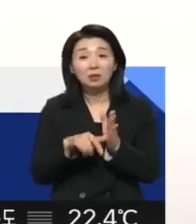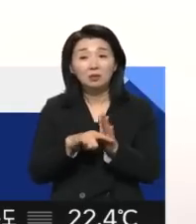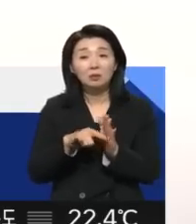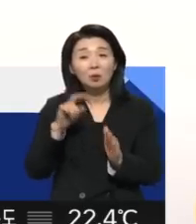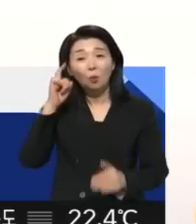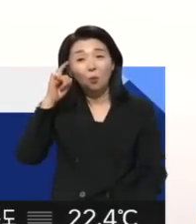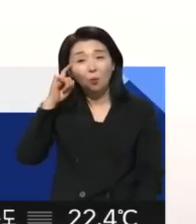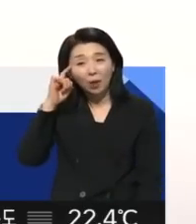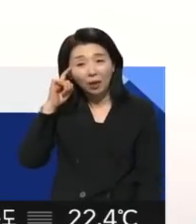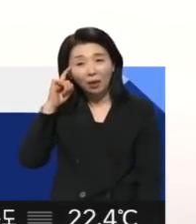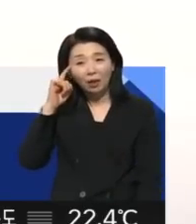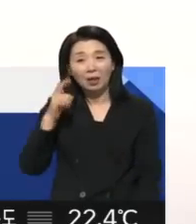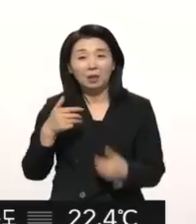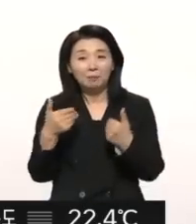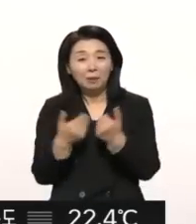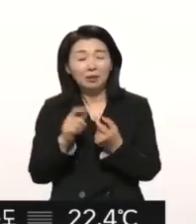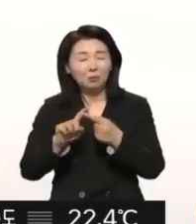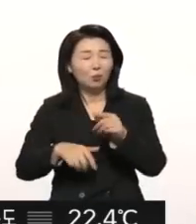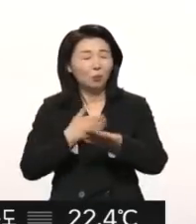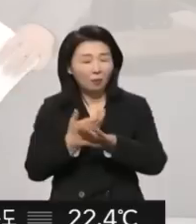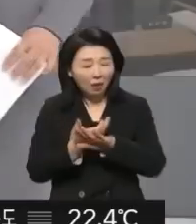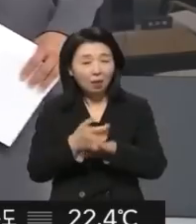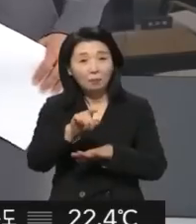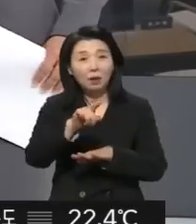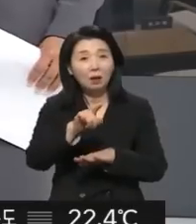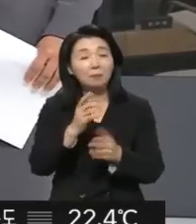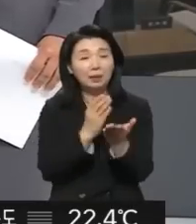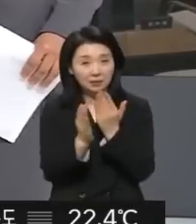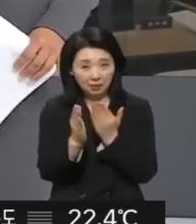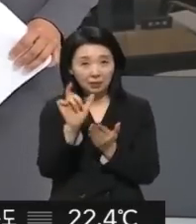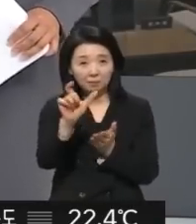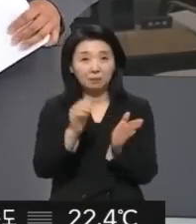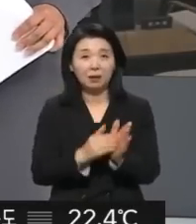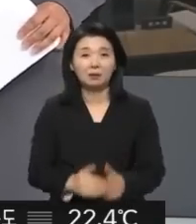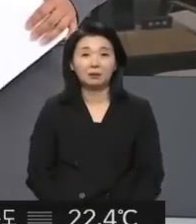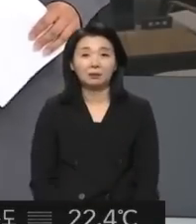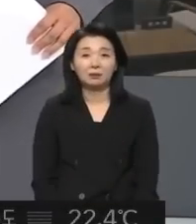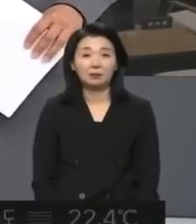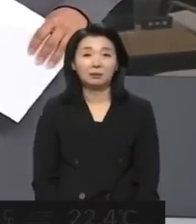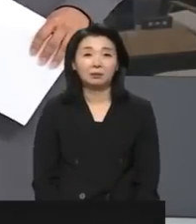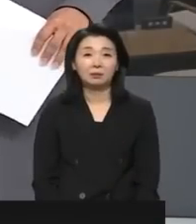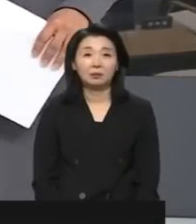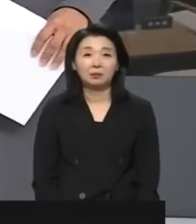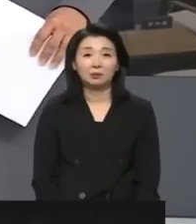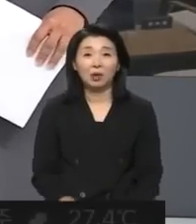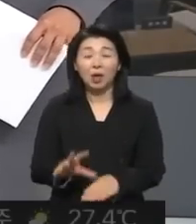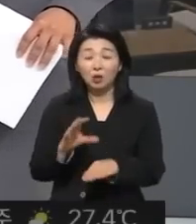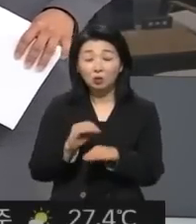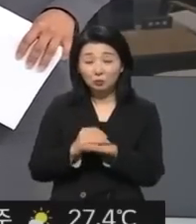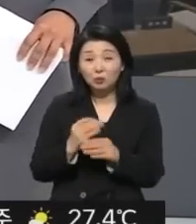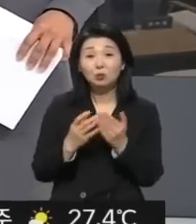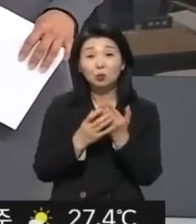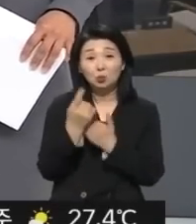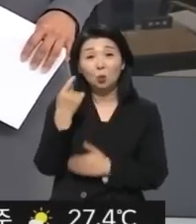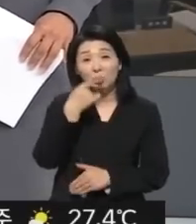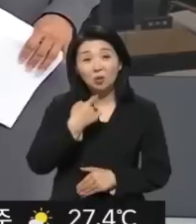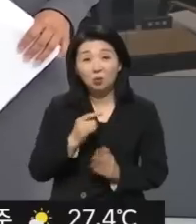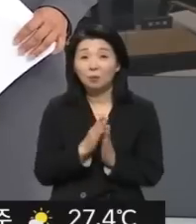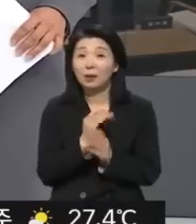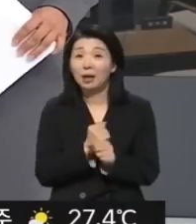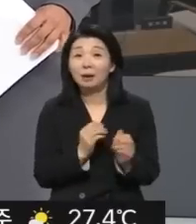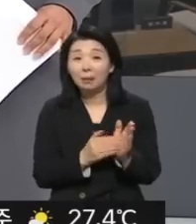대한교과서의 필진이기도 합니다. 네, 김 후보자는 앞서 이 흡수 통일론을 편 것으로도